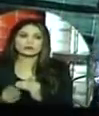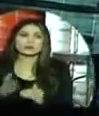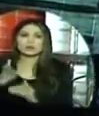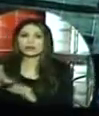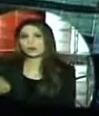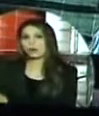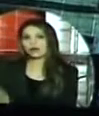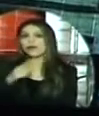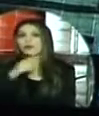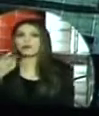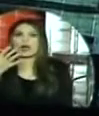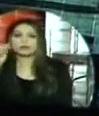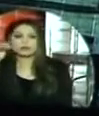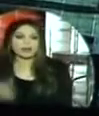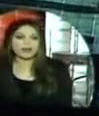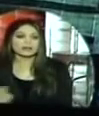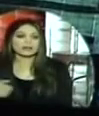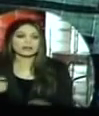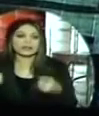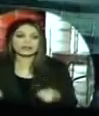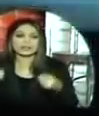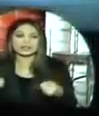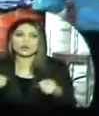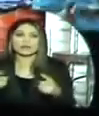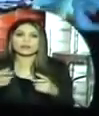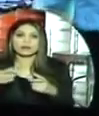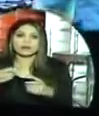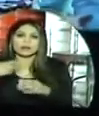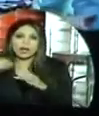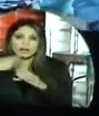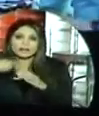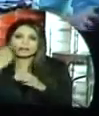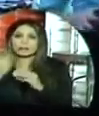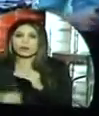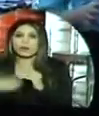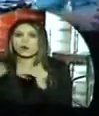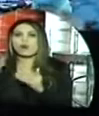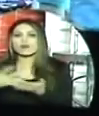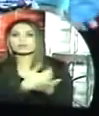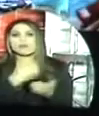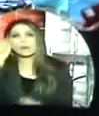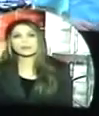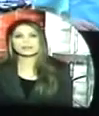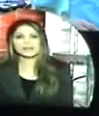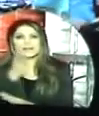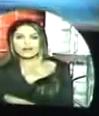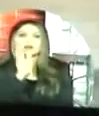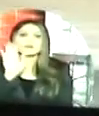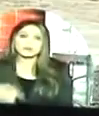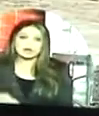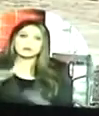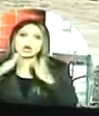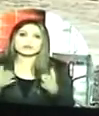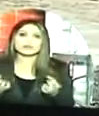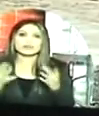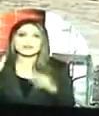מאחוריי כ-150,000 שקיות של חטיפים שנגמרו, רובן נאספו בבתי הספר, אבל גם על ידי רשות הטבע והגנים.